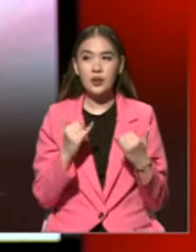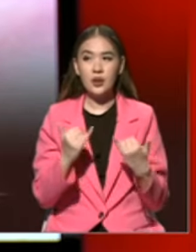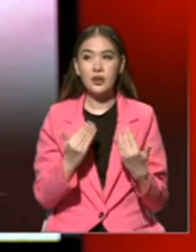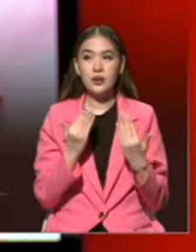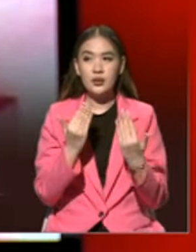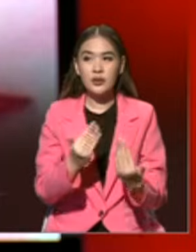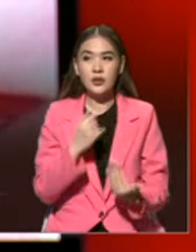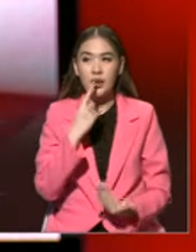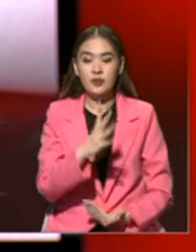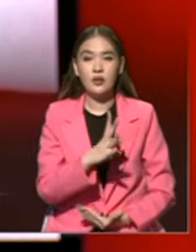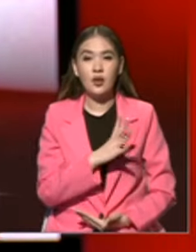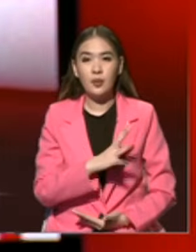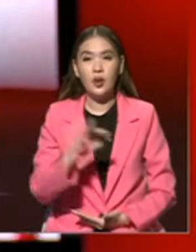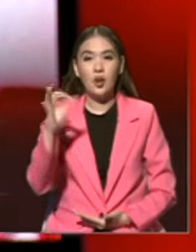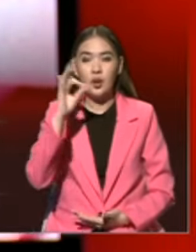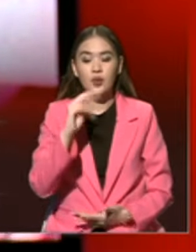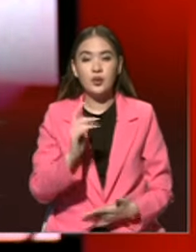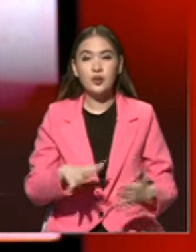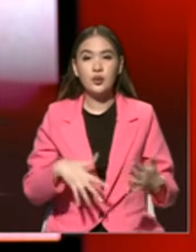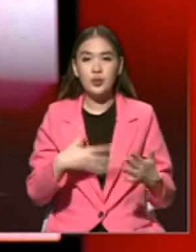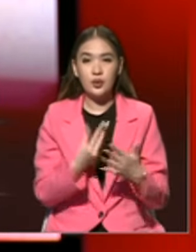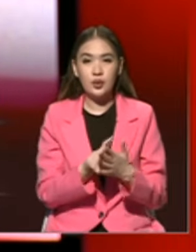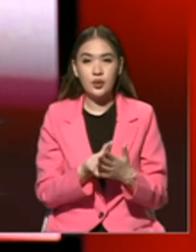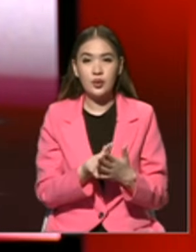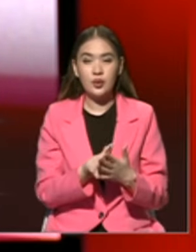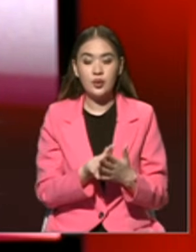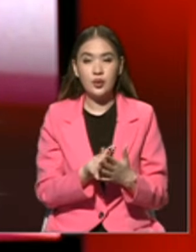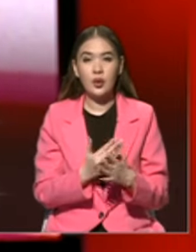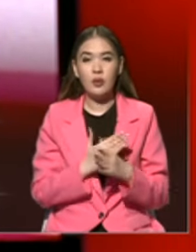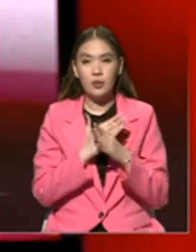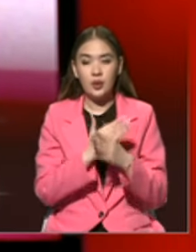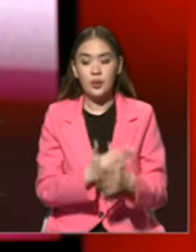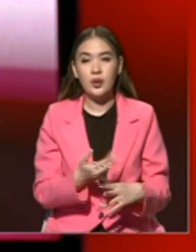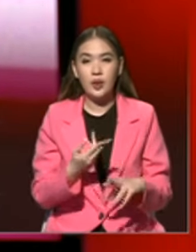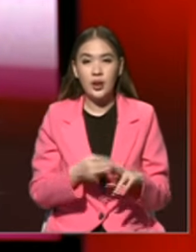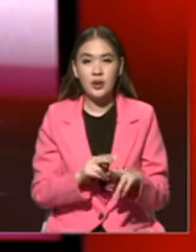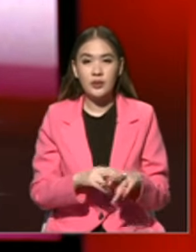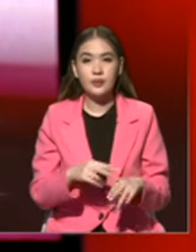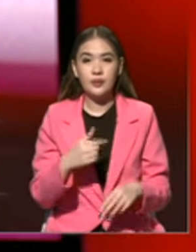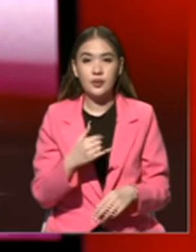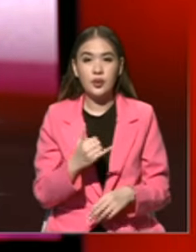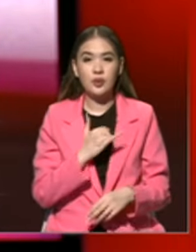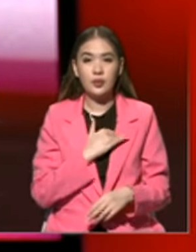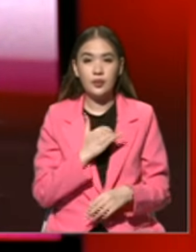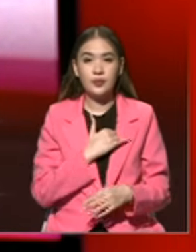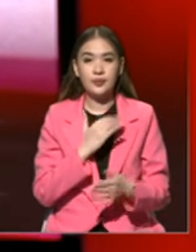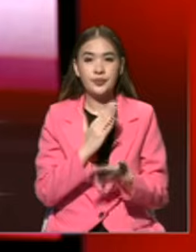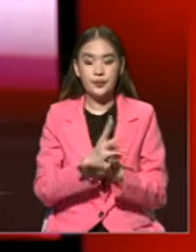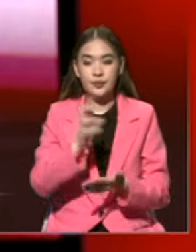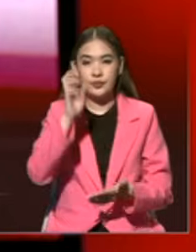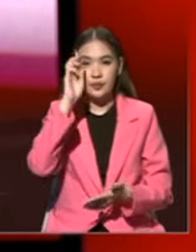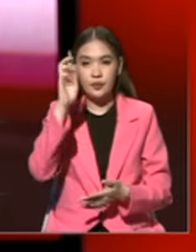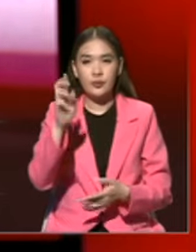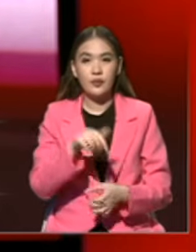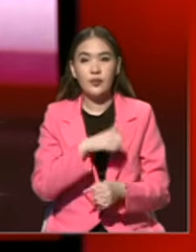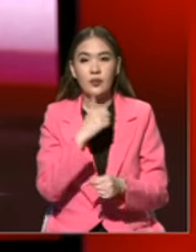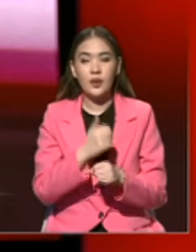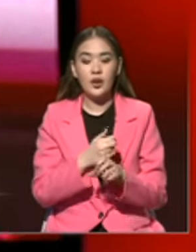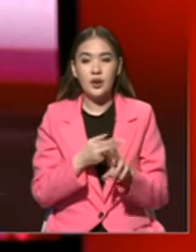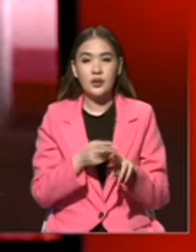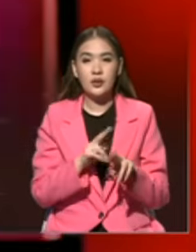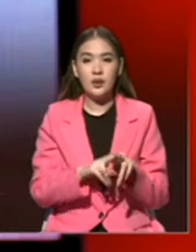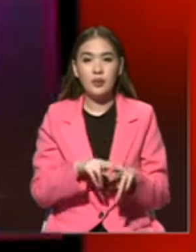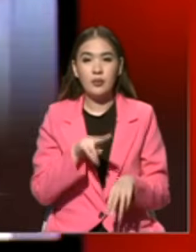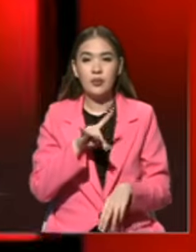отқан төлеу компенсация мәселесіне келсек, мына менің қолымда мынау үкімет басшысының протоколы